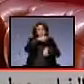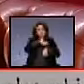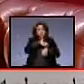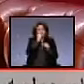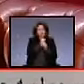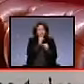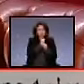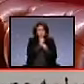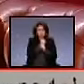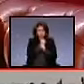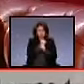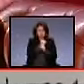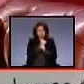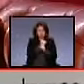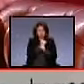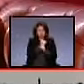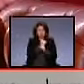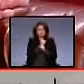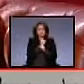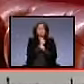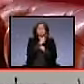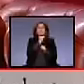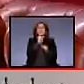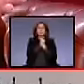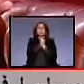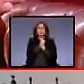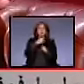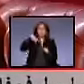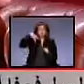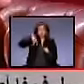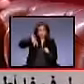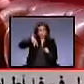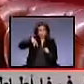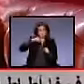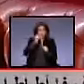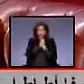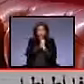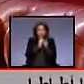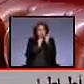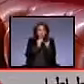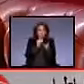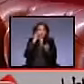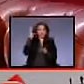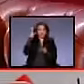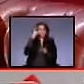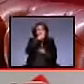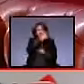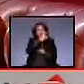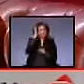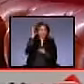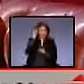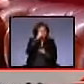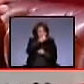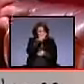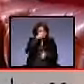فيها اللي هي قسم 8 غرب. قسم 8 غرب هو قسم داخل مستشفى العباسيه، ده اللي